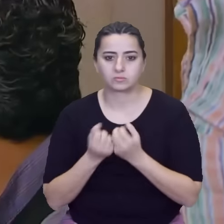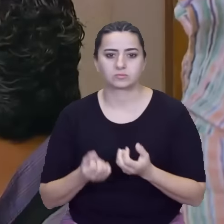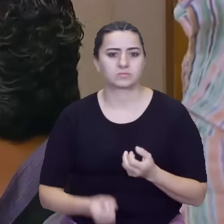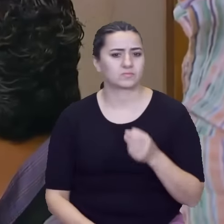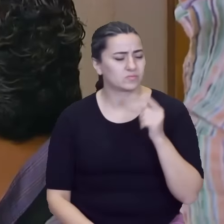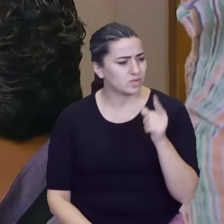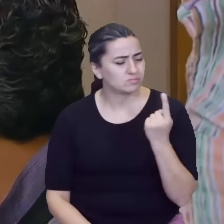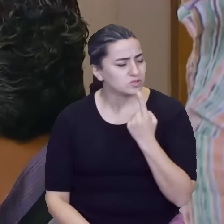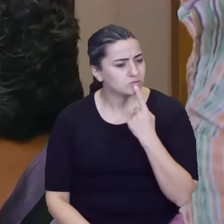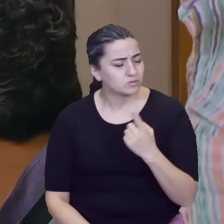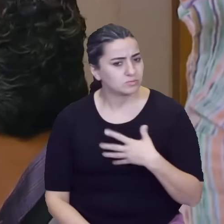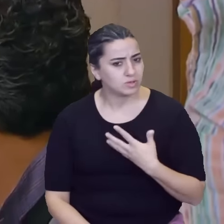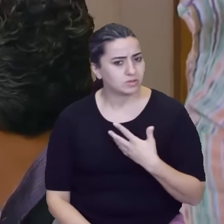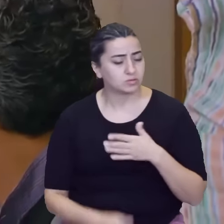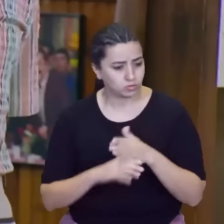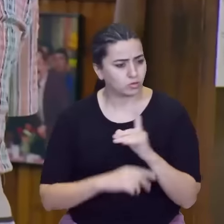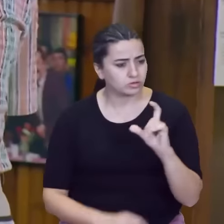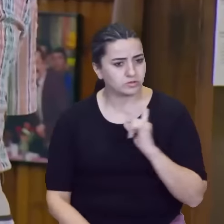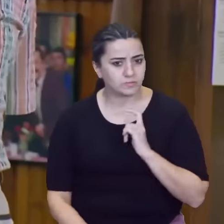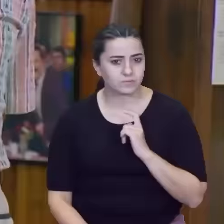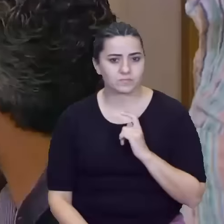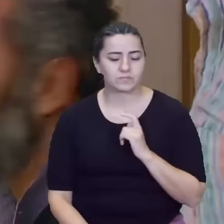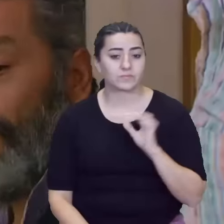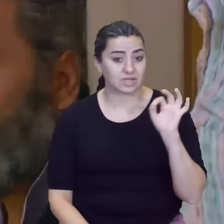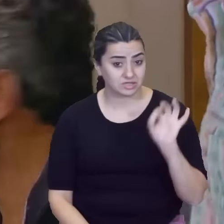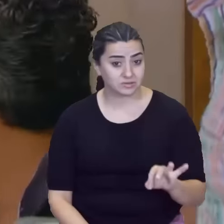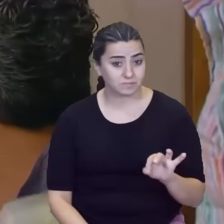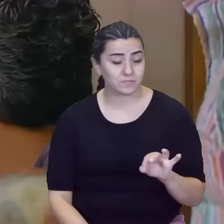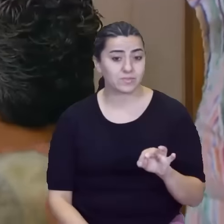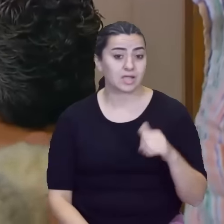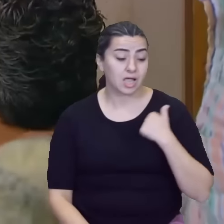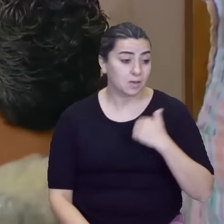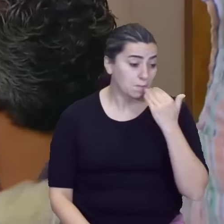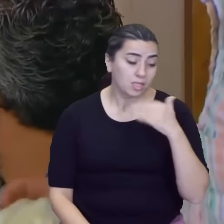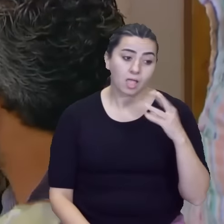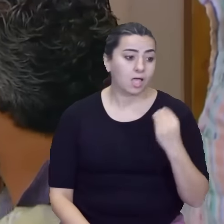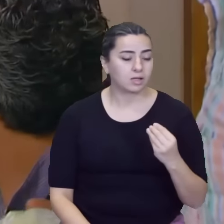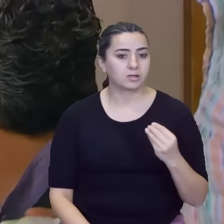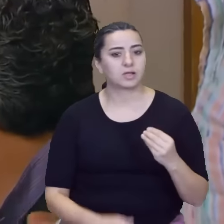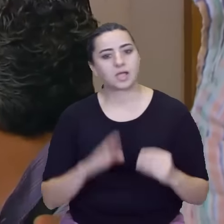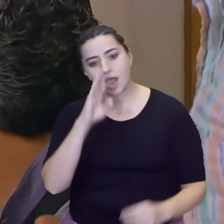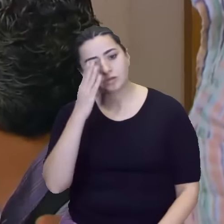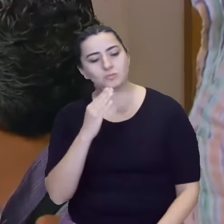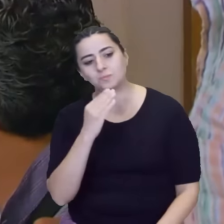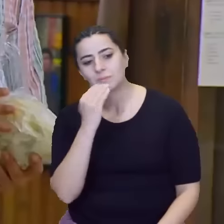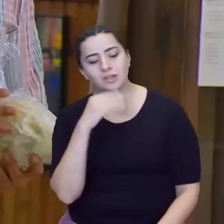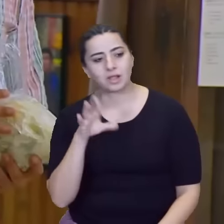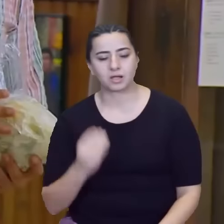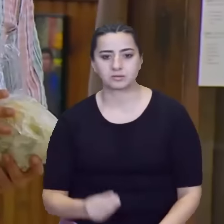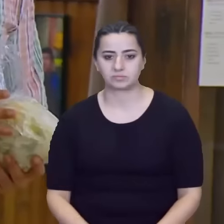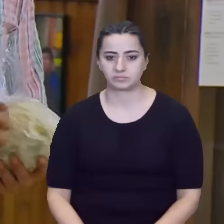Mesut sen, sana bir şey soracağım bak. Bana doğru cevap tamam, ver. Tamam sor. Şimdi Kars'ın peyniri mi daha iyi, Erzurum'un peyniri mi